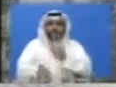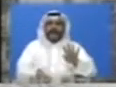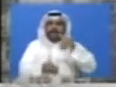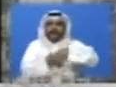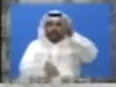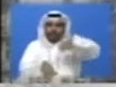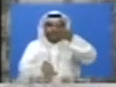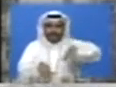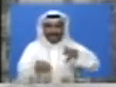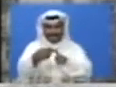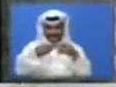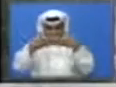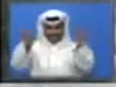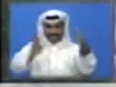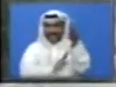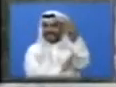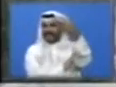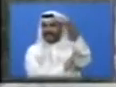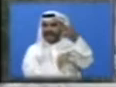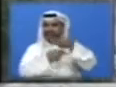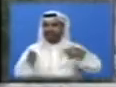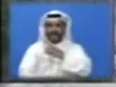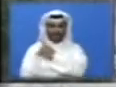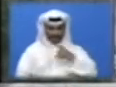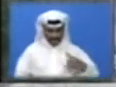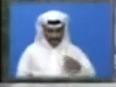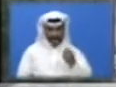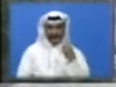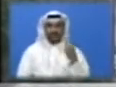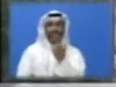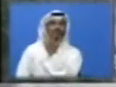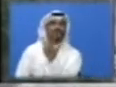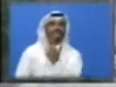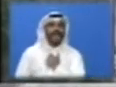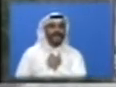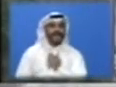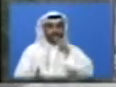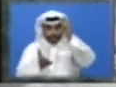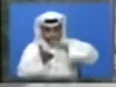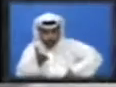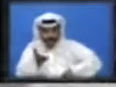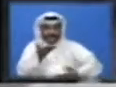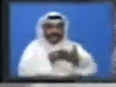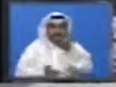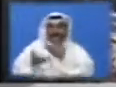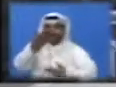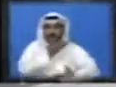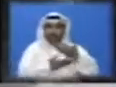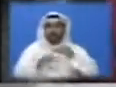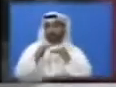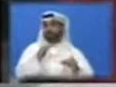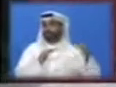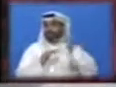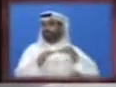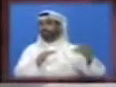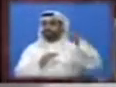ومنذ إعادة افتتاح سفارة الكويت في بلغراد في عام 2009 سجلت العلاقات بين البلدين قفزات